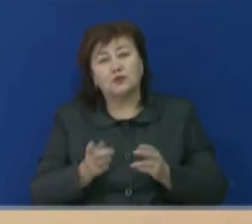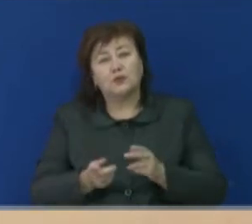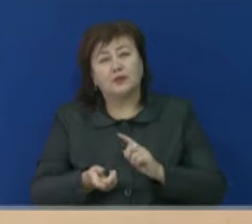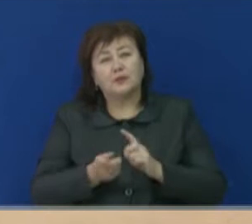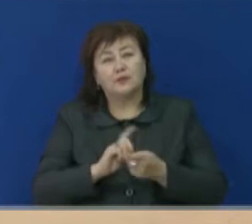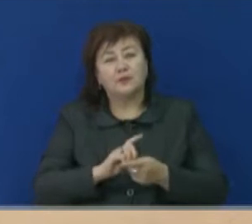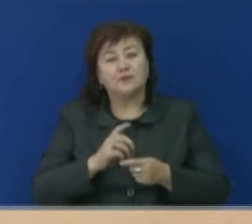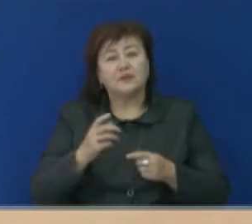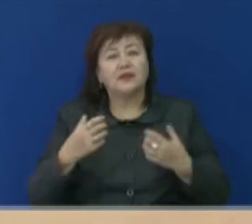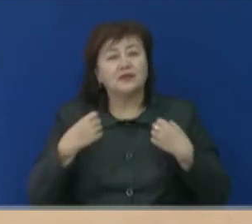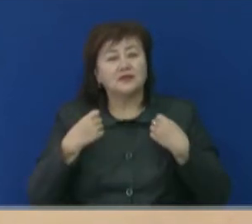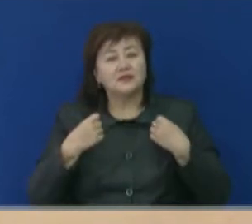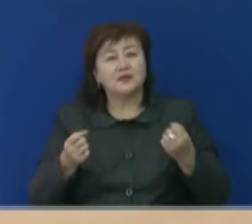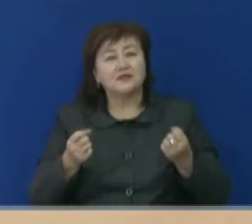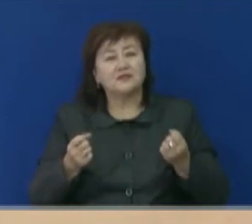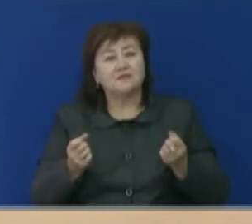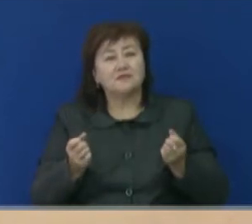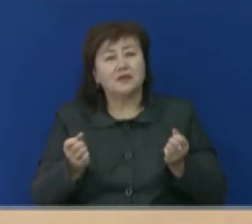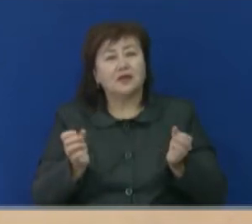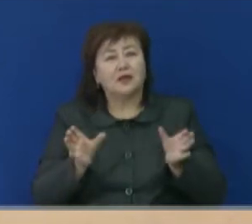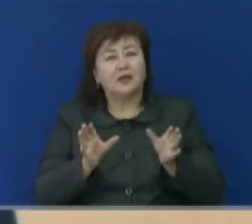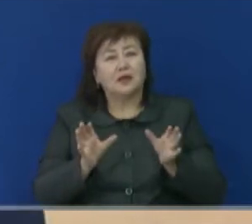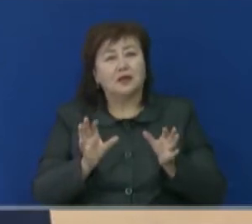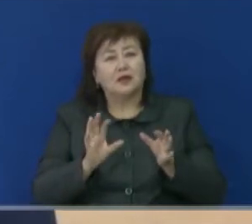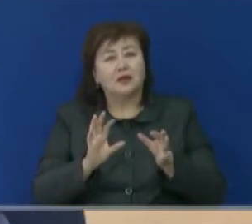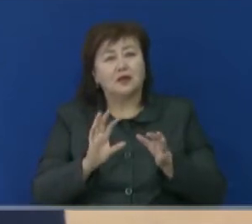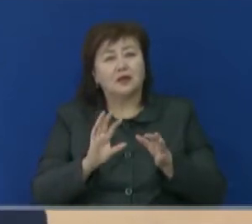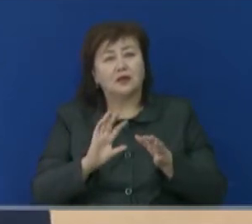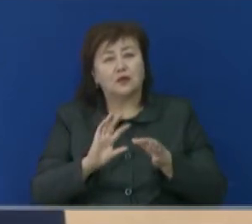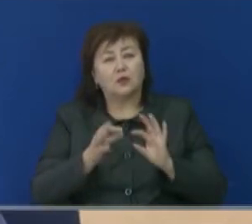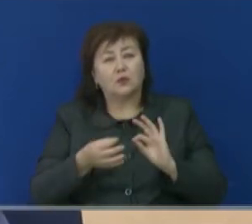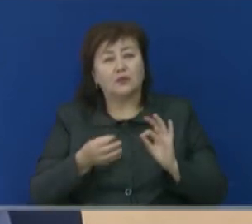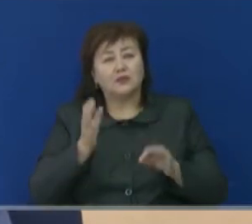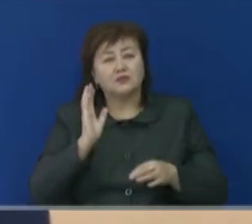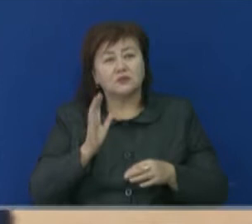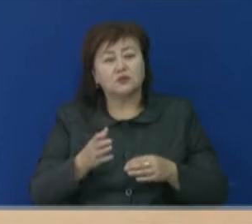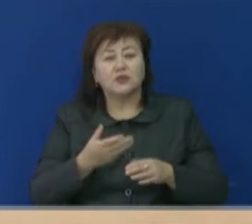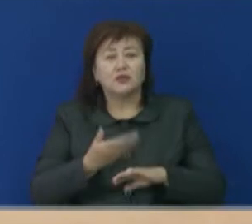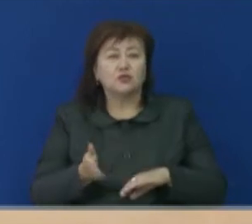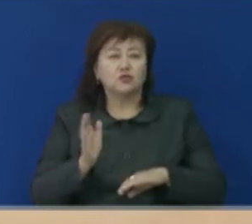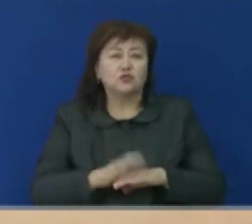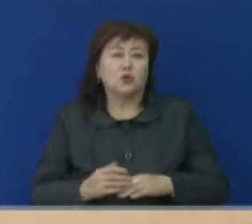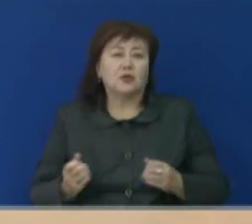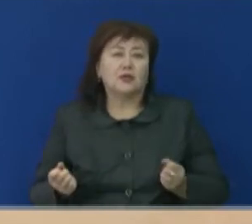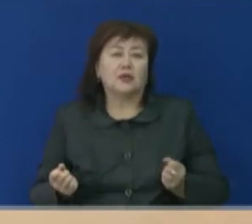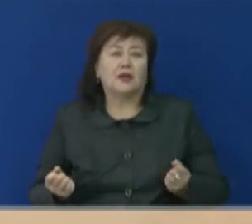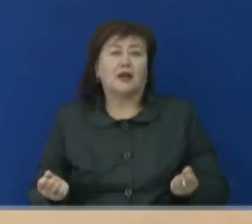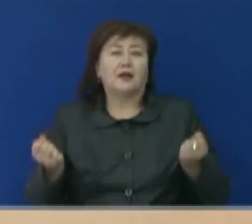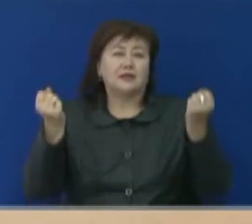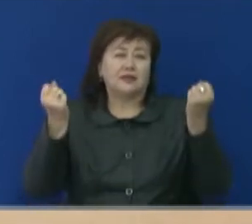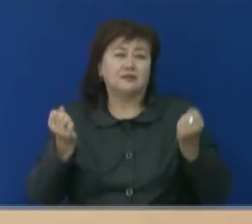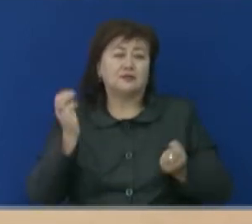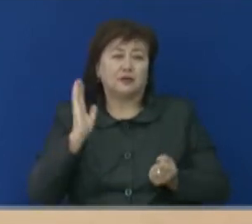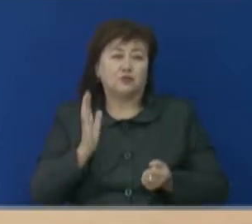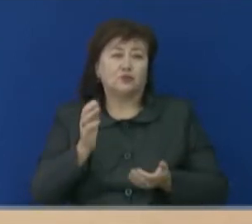кейін асты спорт комплекс болады. Онда жаңа күрес залы, ауыр атлетикамен дайындалады балалар, соған дайындап жатырмыз. А